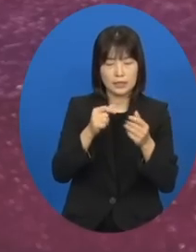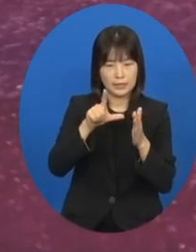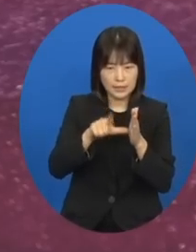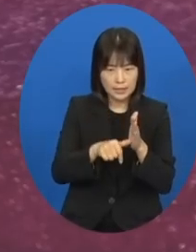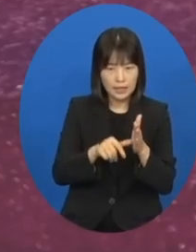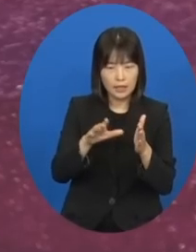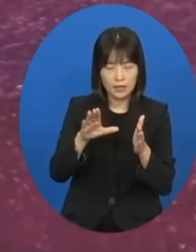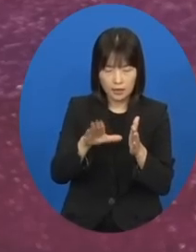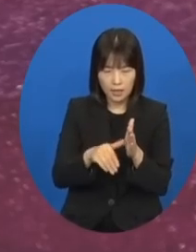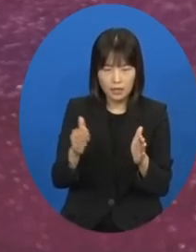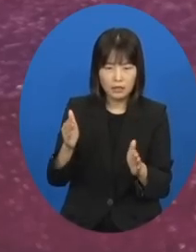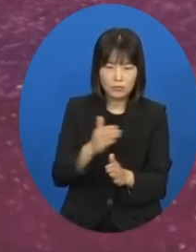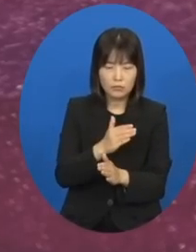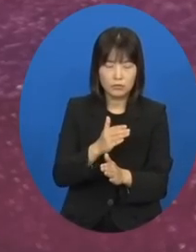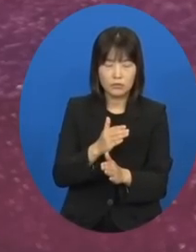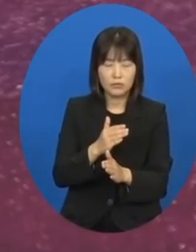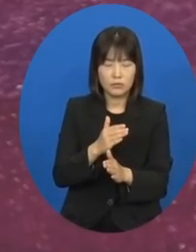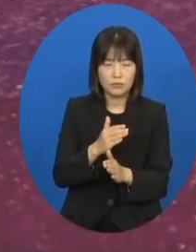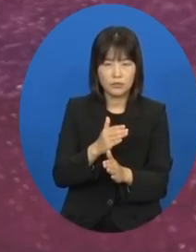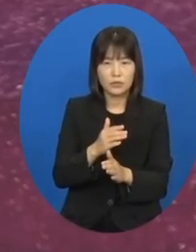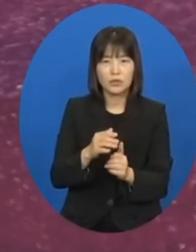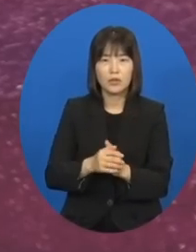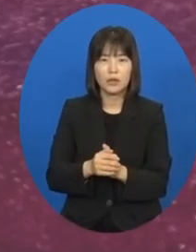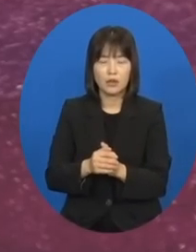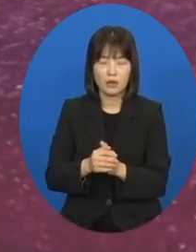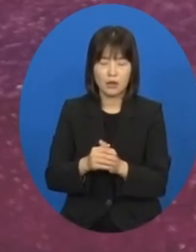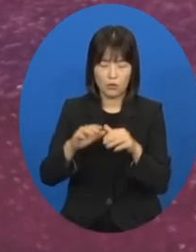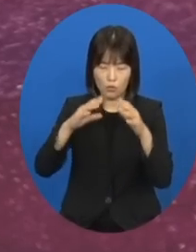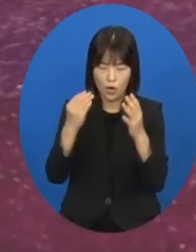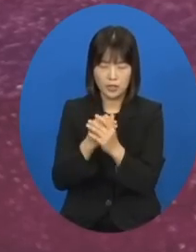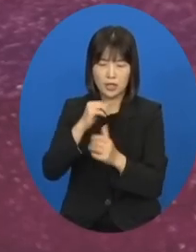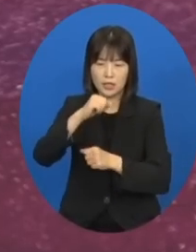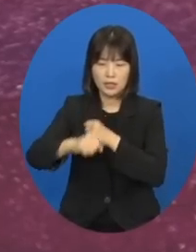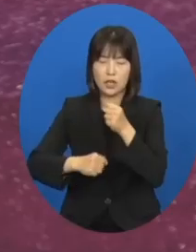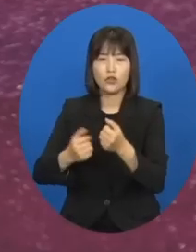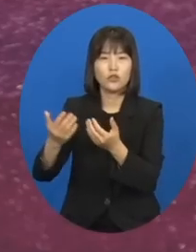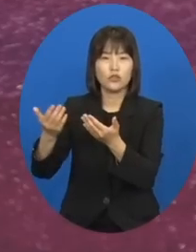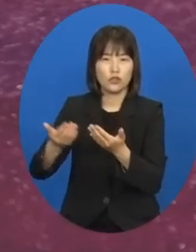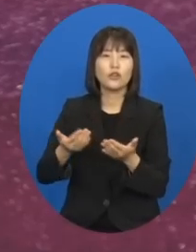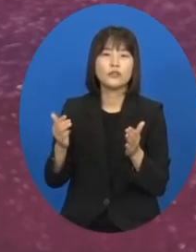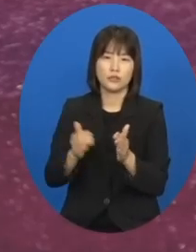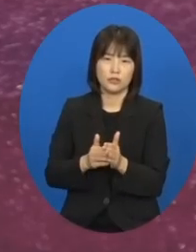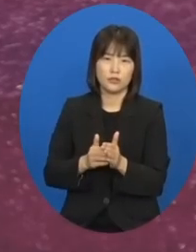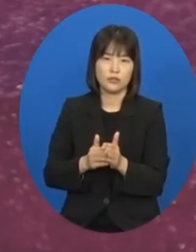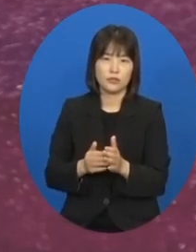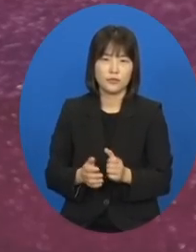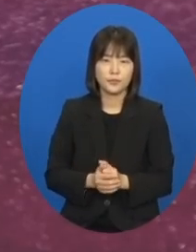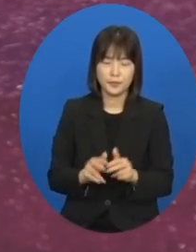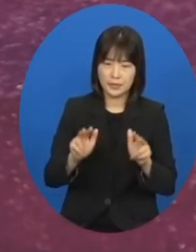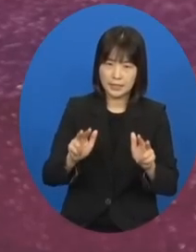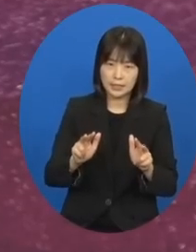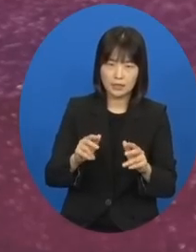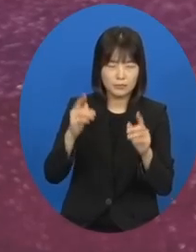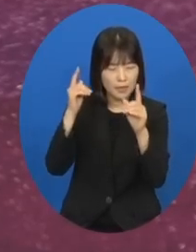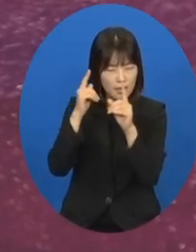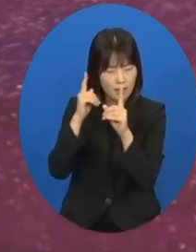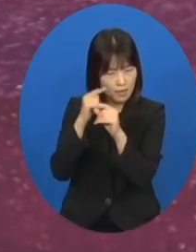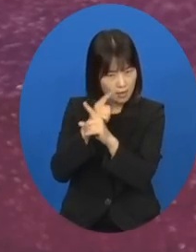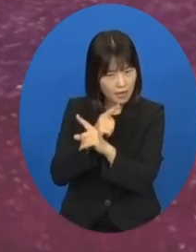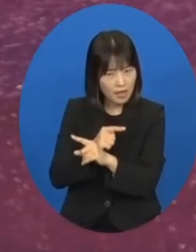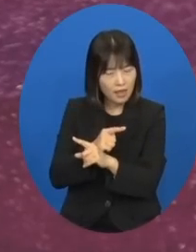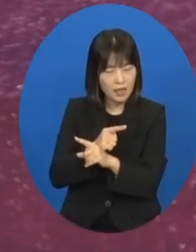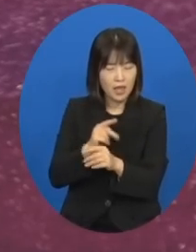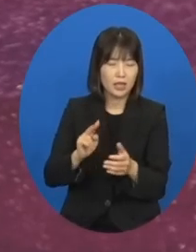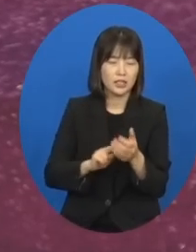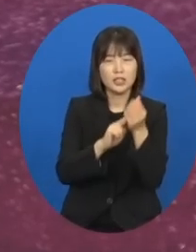자유를 얻었습니다 지옥 같았던 시간에서 완전한 자유를 얻었습니다 지금은 매일매일이